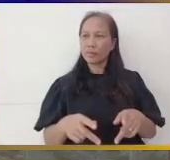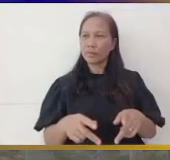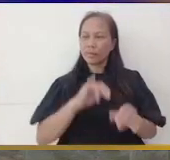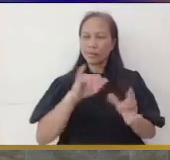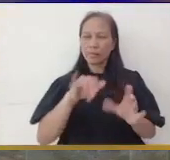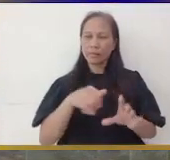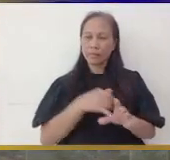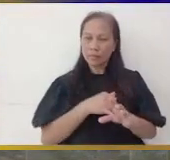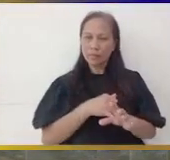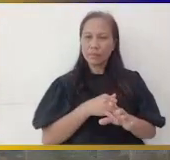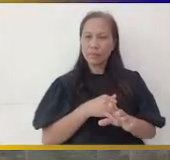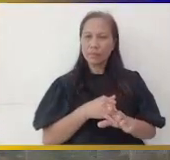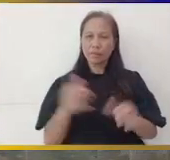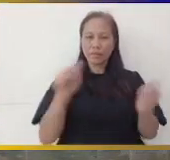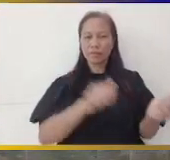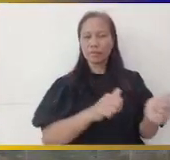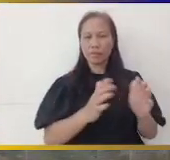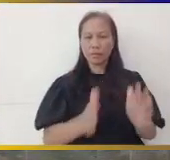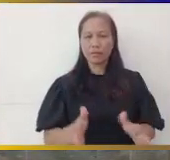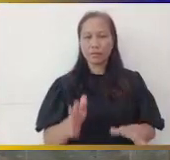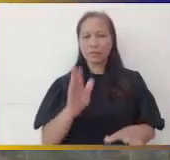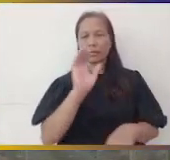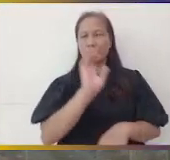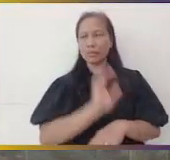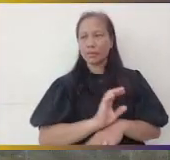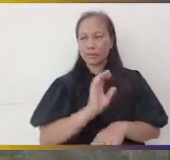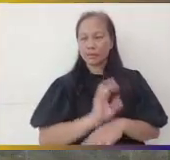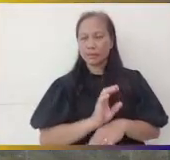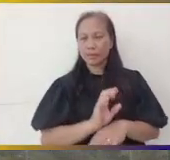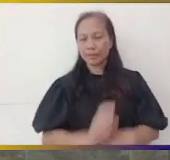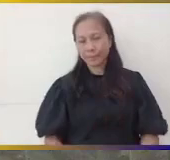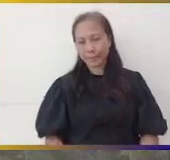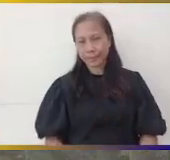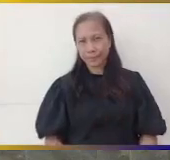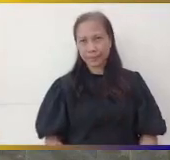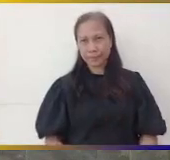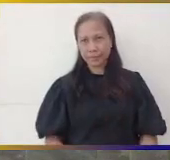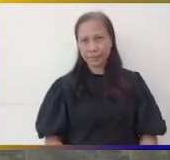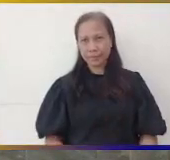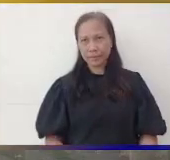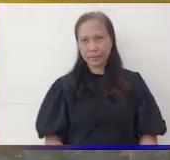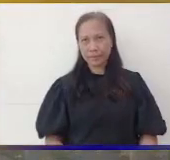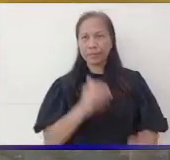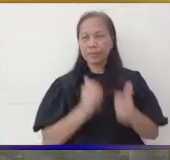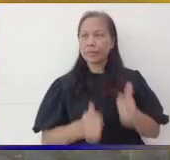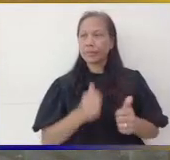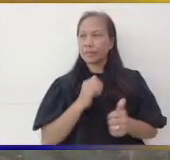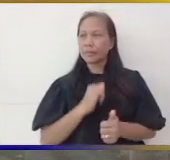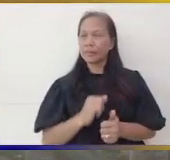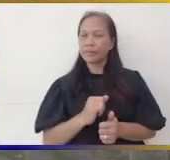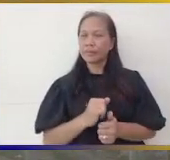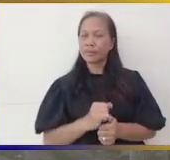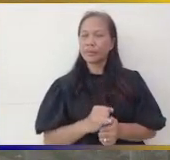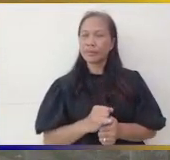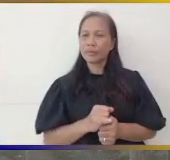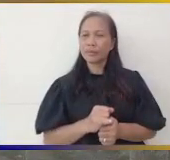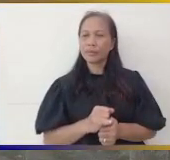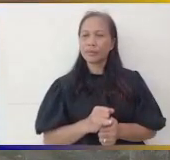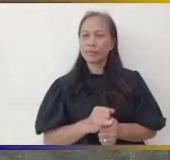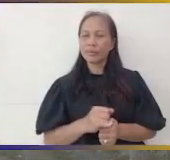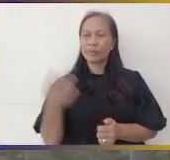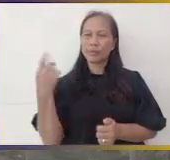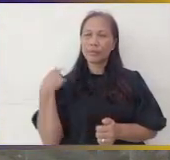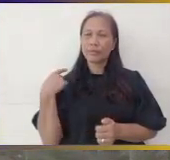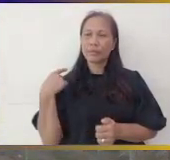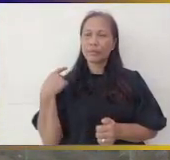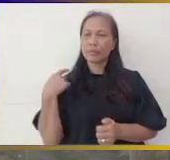see Sila po yong naabot na bahagian ng salita ng Diyos na kung saan mga kapatid Sila po ay